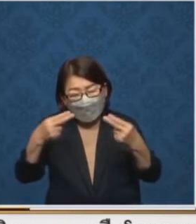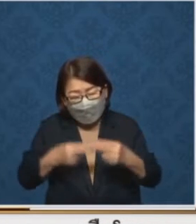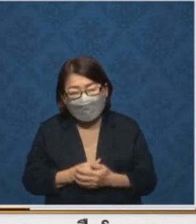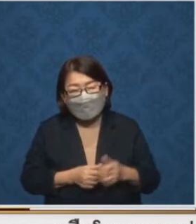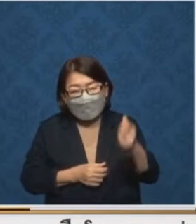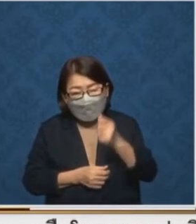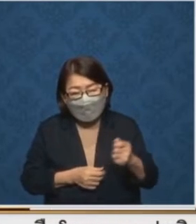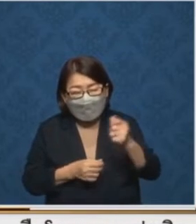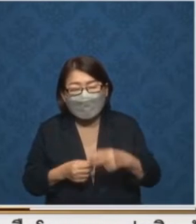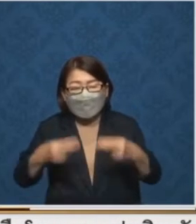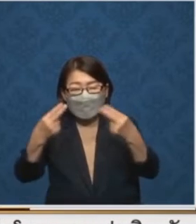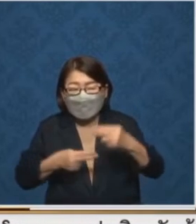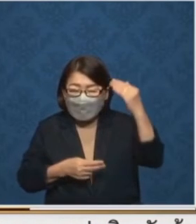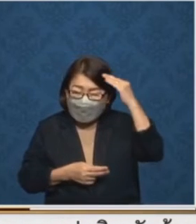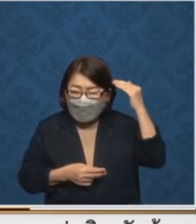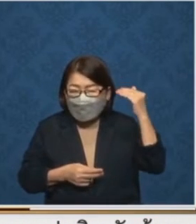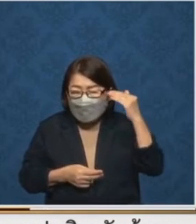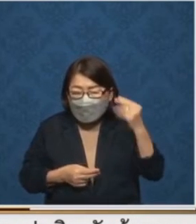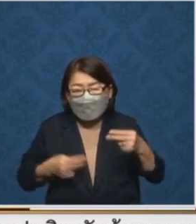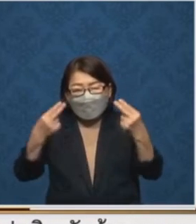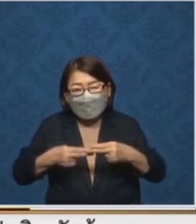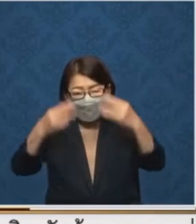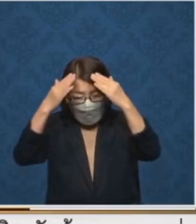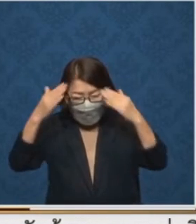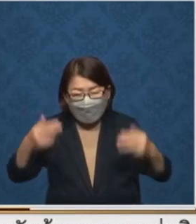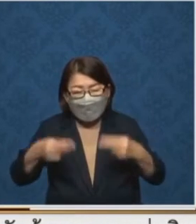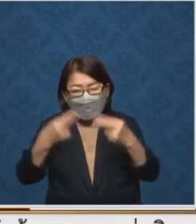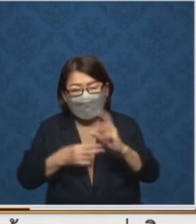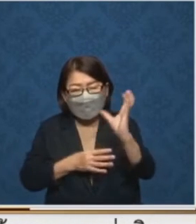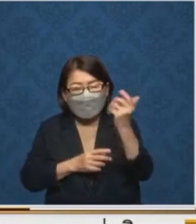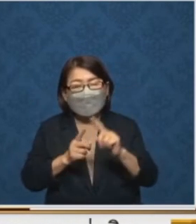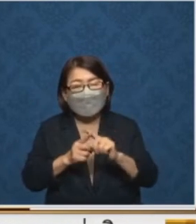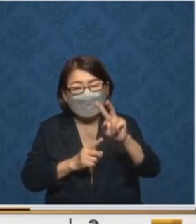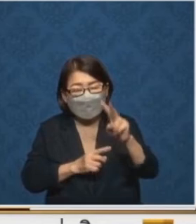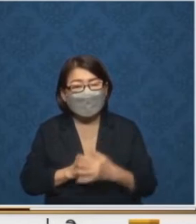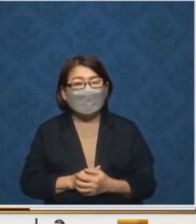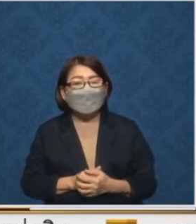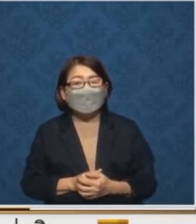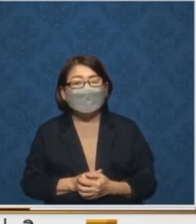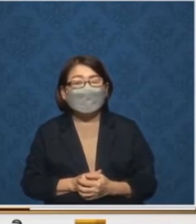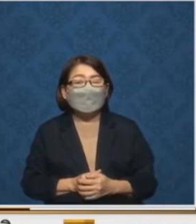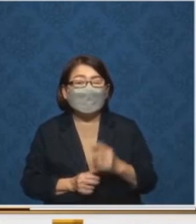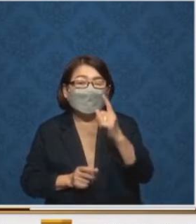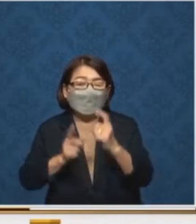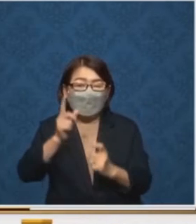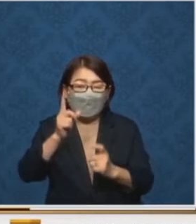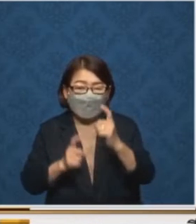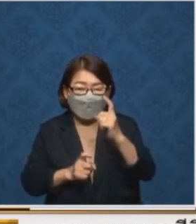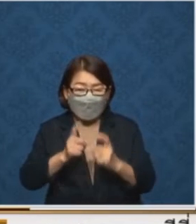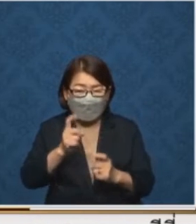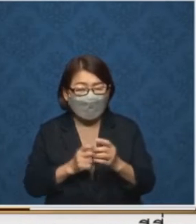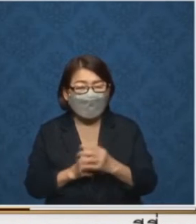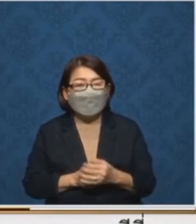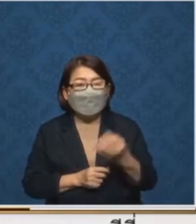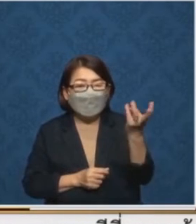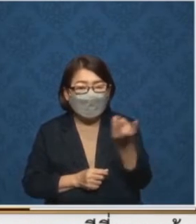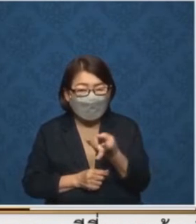เท่าการศูน์เสียใรอบ 8 เดือนที่ท่านบริหารในปีนี้เลยครัอันนี้ผมยืนย้ำอกครั้